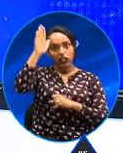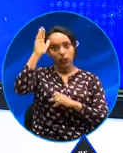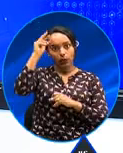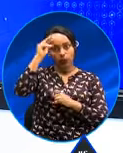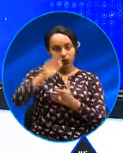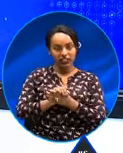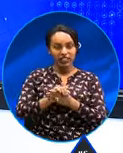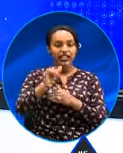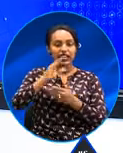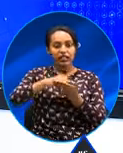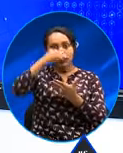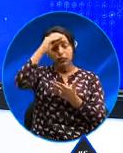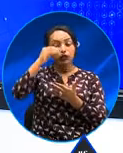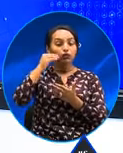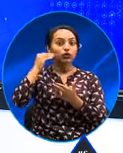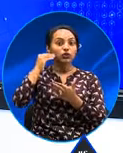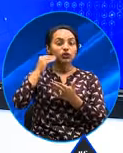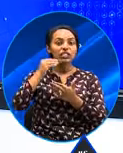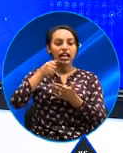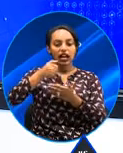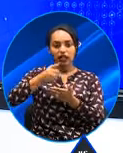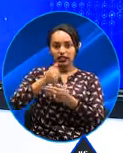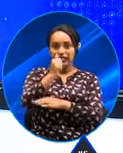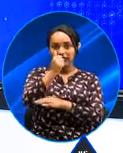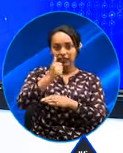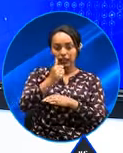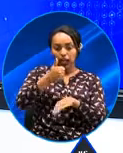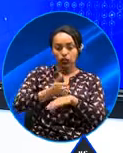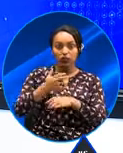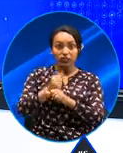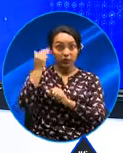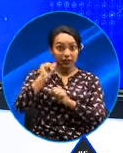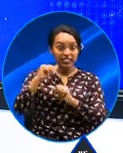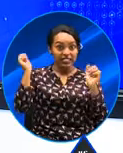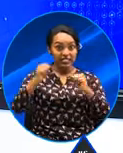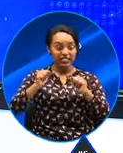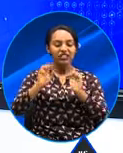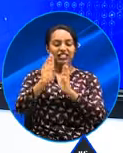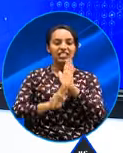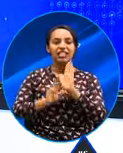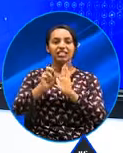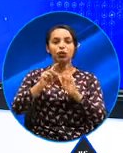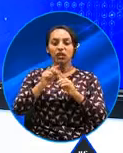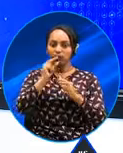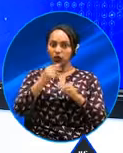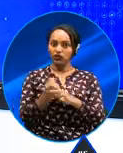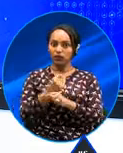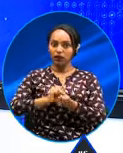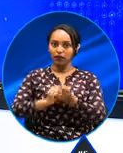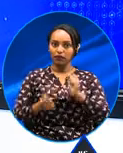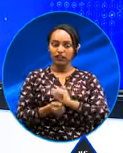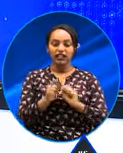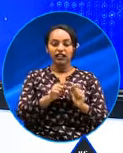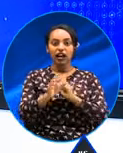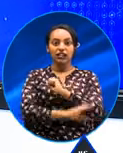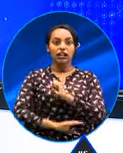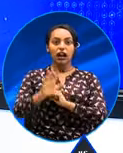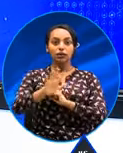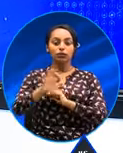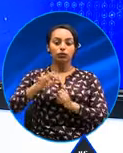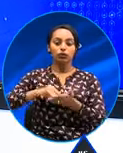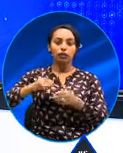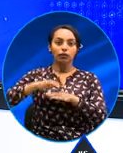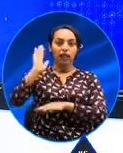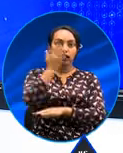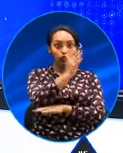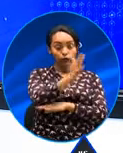መኩሪያ። በትምህርት ቤቶች ለጸብ ቀጠሮ የሚያዝበት የነበረውን ሰኔ 30 ቀን ወደ በጎ ተግባር በመቀየር እንደ ሀገር ከ500